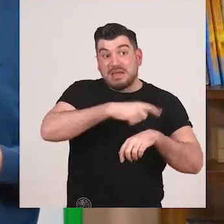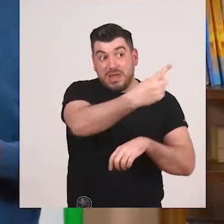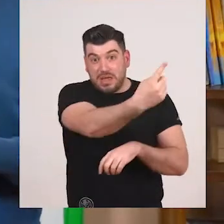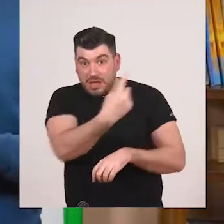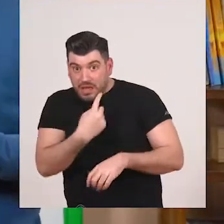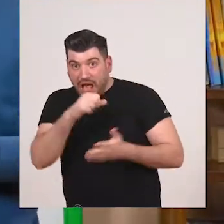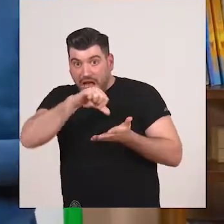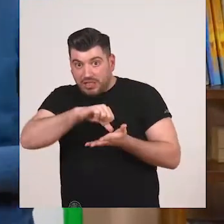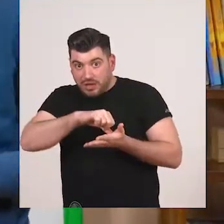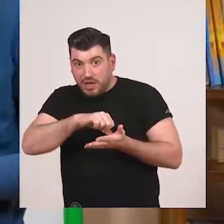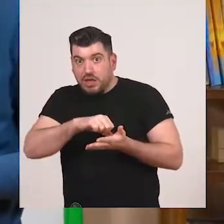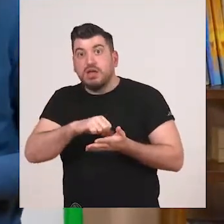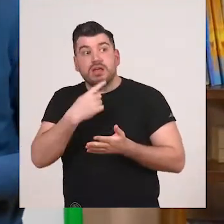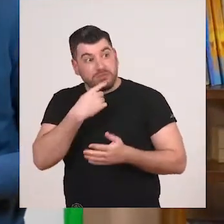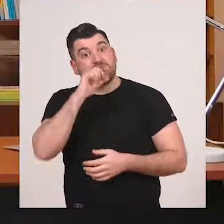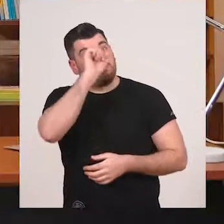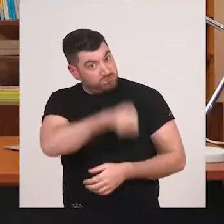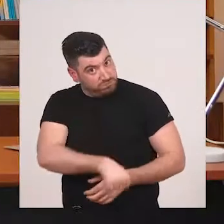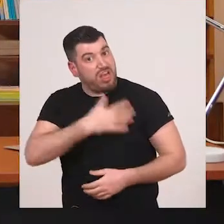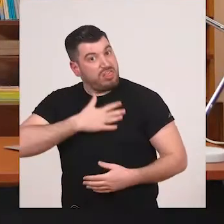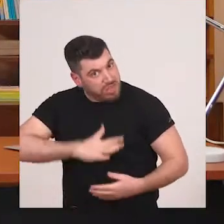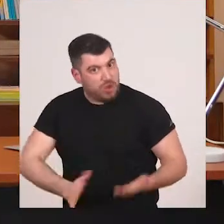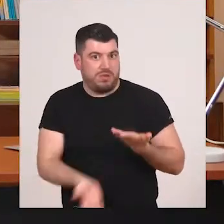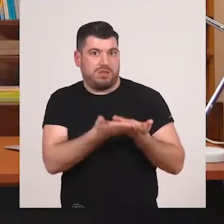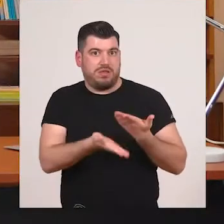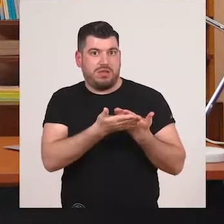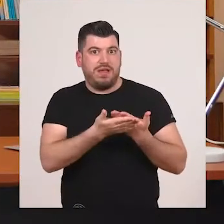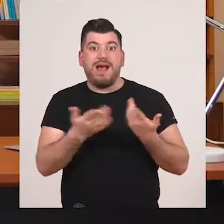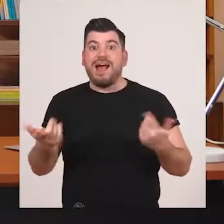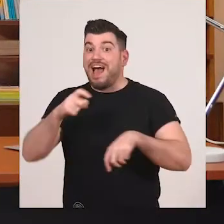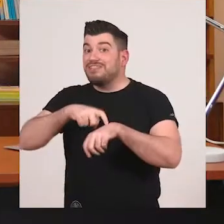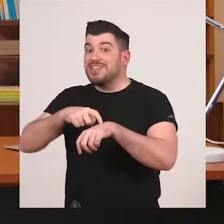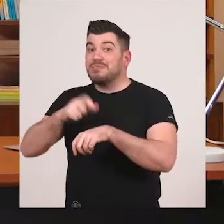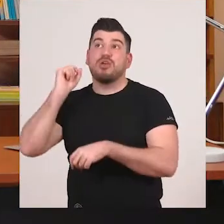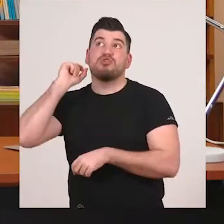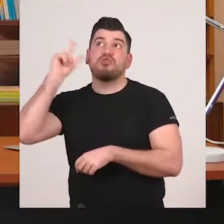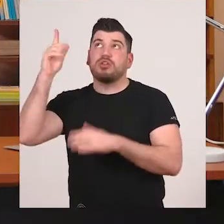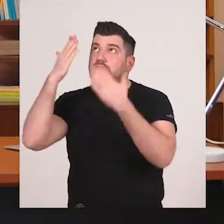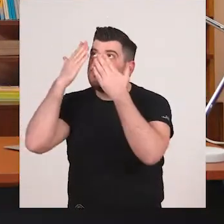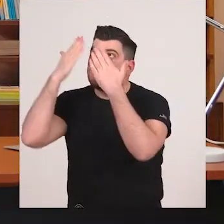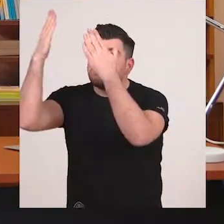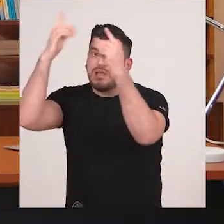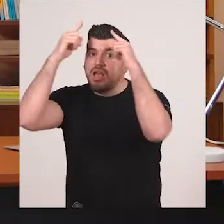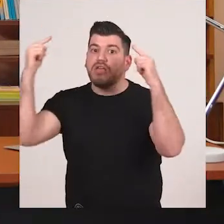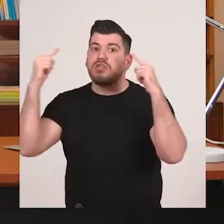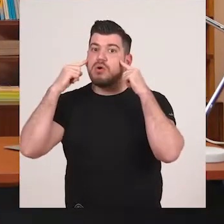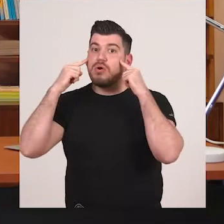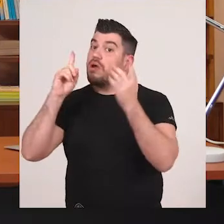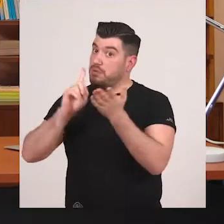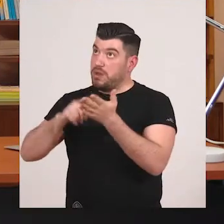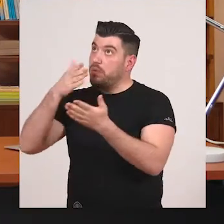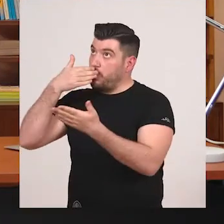στους Αθηναίους, ευχαρίστως να σας βοηθήσουμε, αλλά πρέπει να τελειώσουν οι θρησκευτικές γιορτές που έχουμε